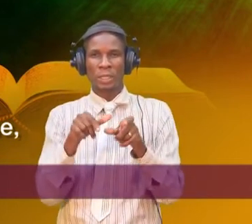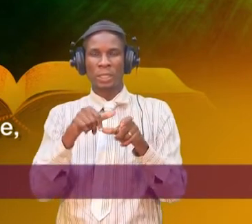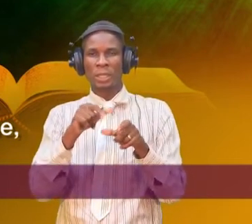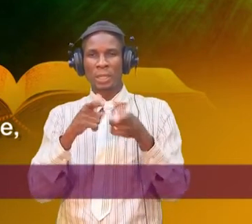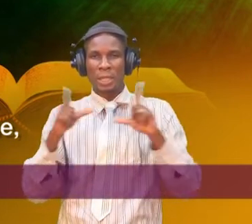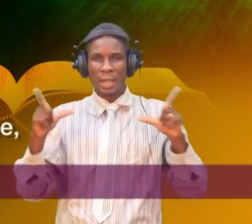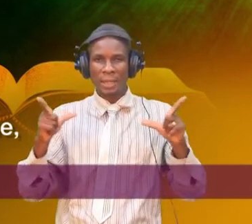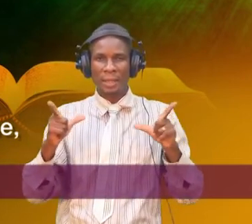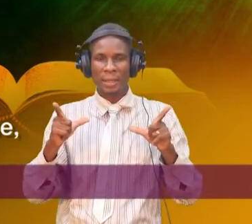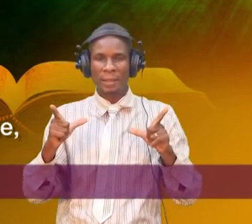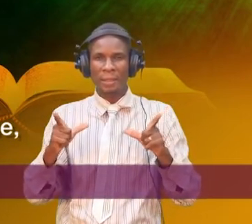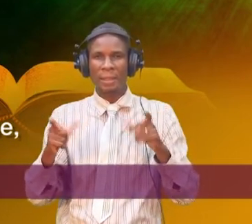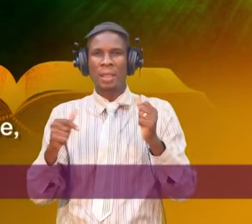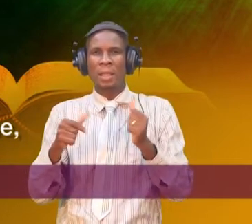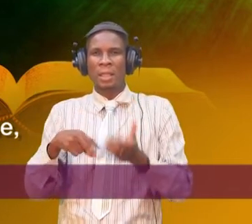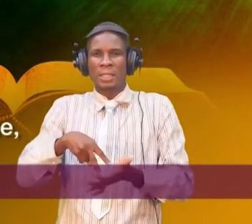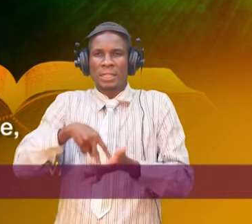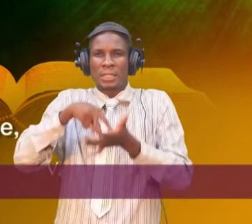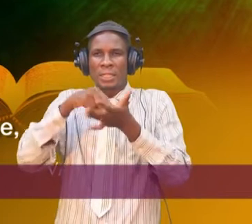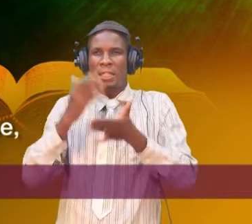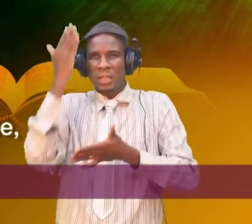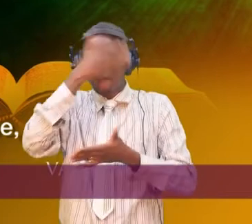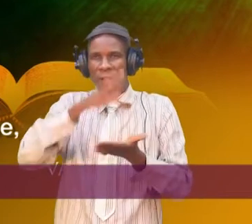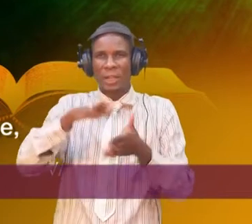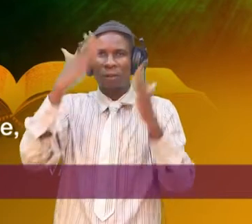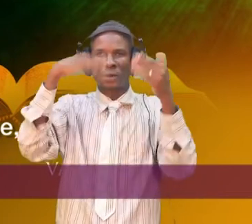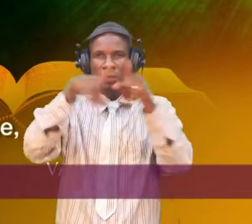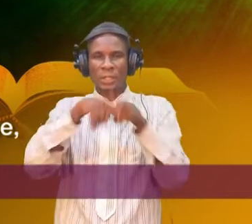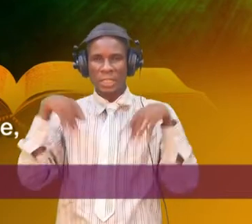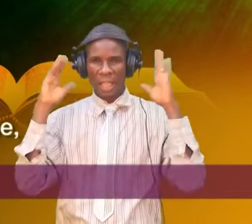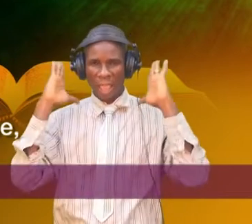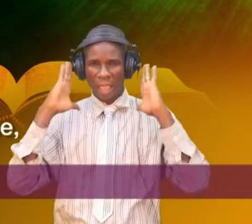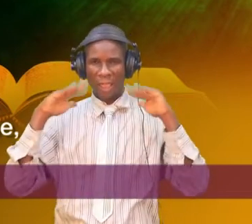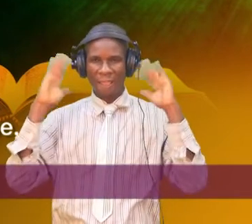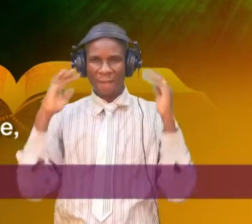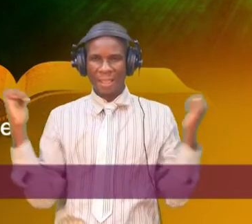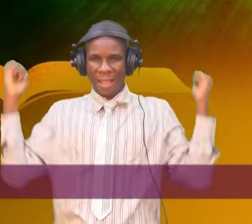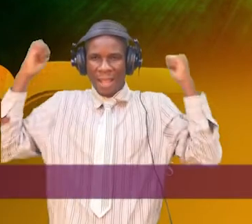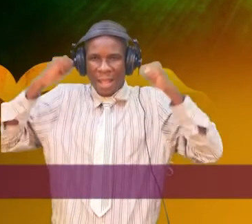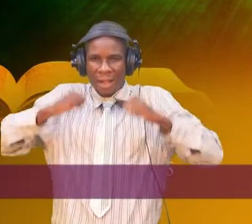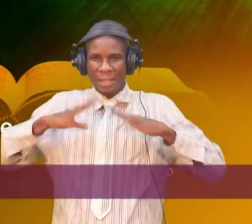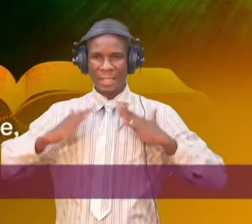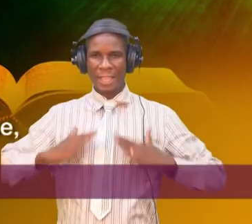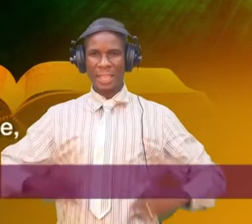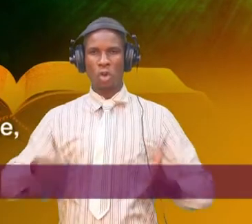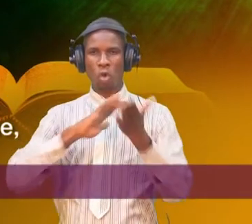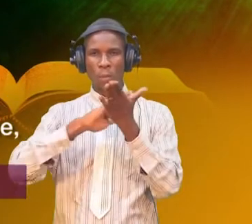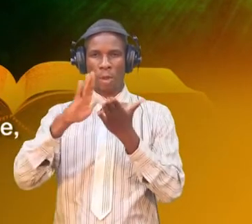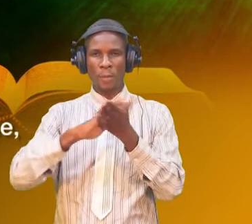nyonso. Batelemaki liboso ya mwana na mpate mpe ya nzambe,